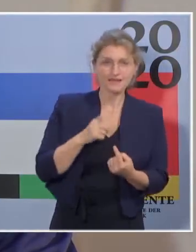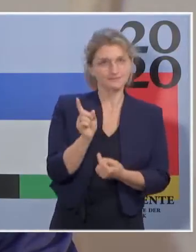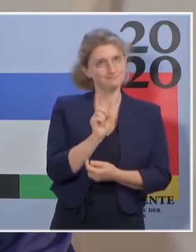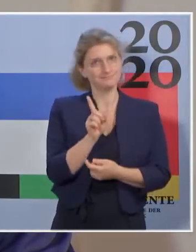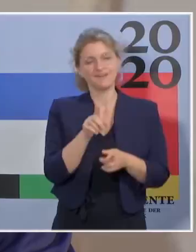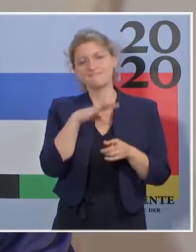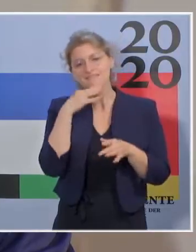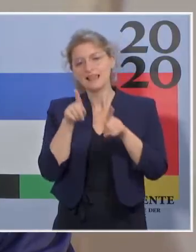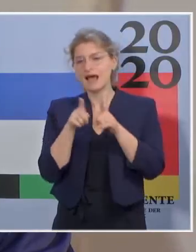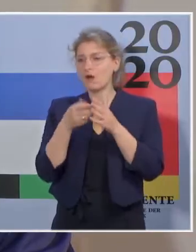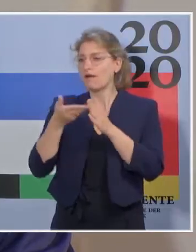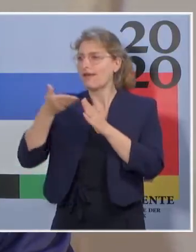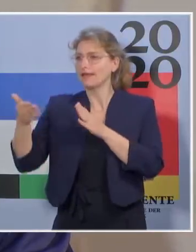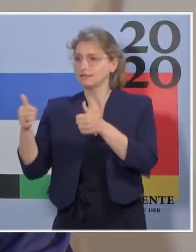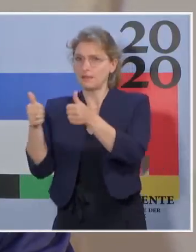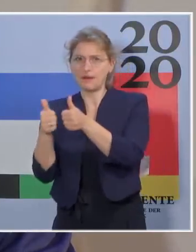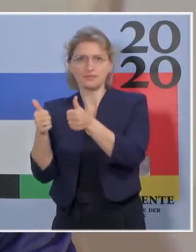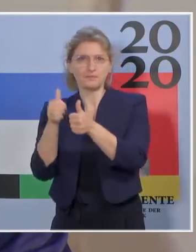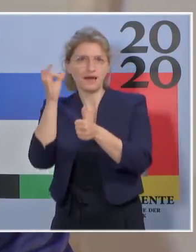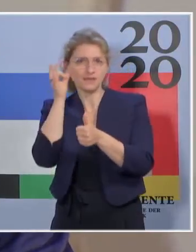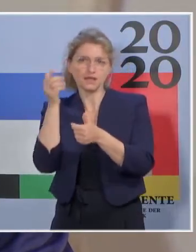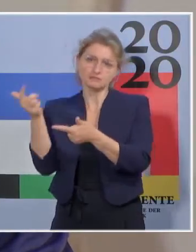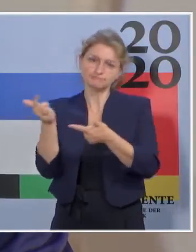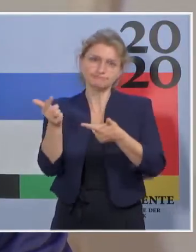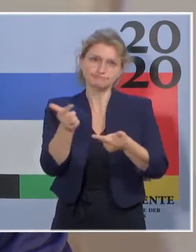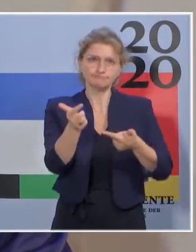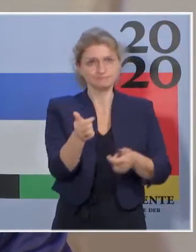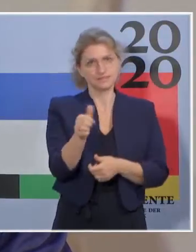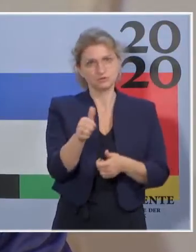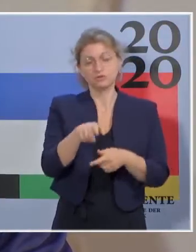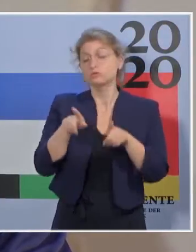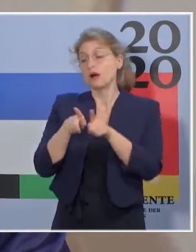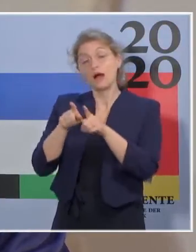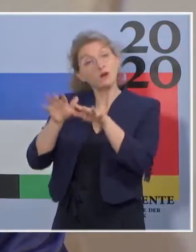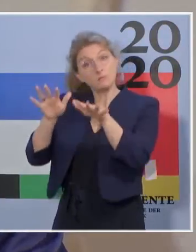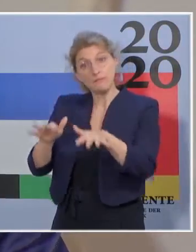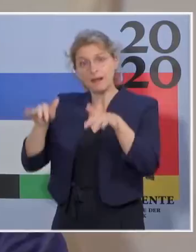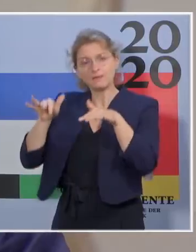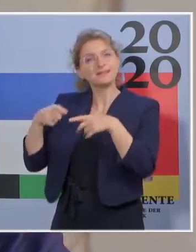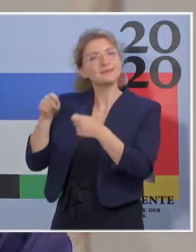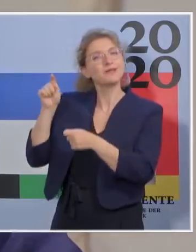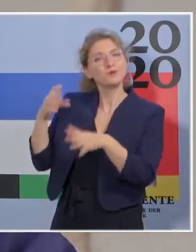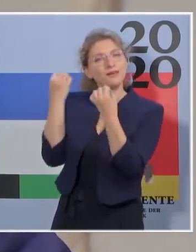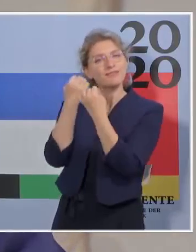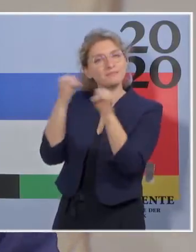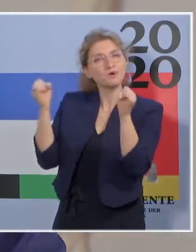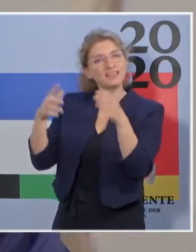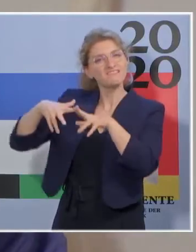Vielzahl an externen Partnern und Partnerinnen gibt, nicht zuletzt das Parlament mit seiner Demokratiewerkstatt.